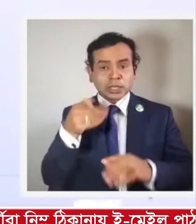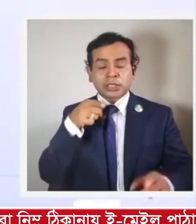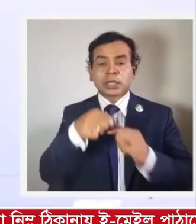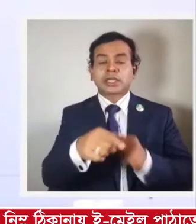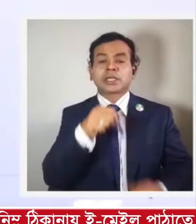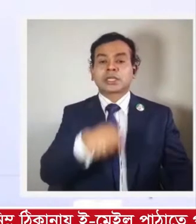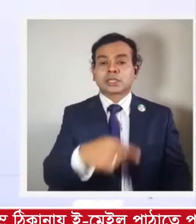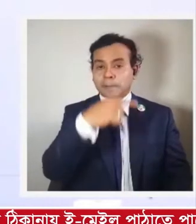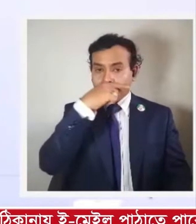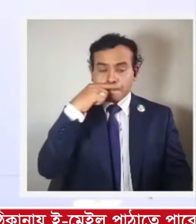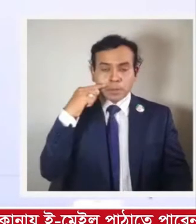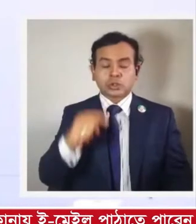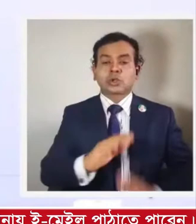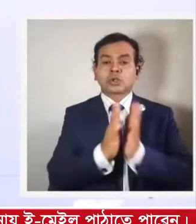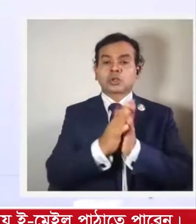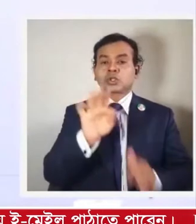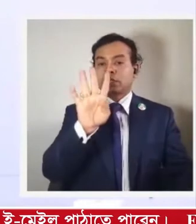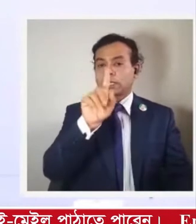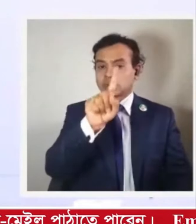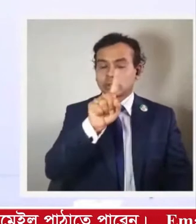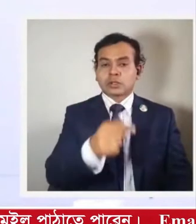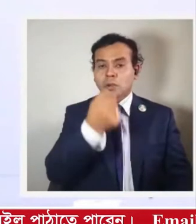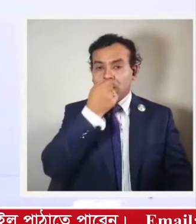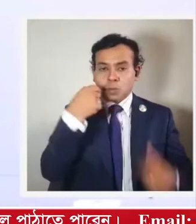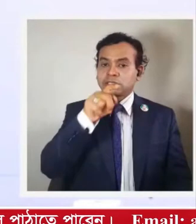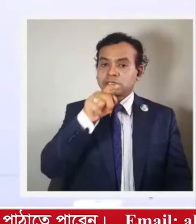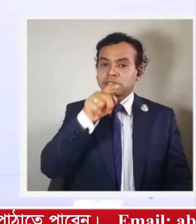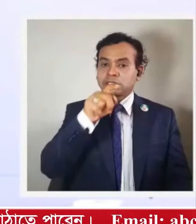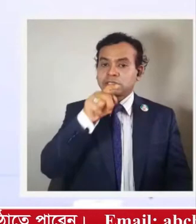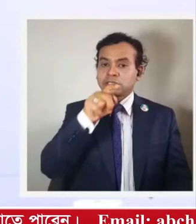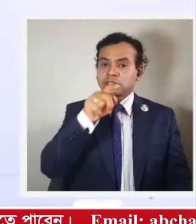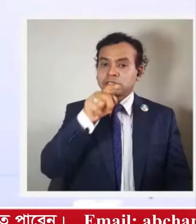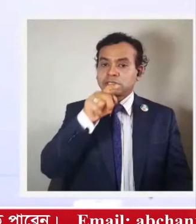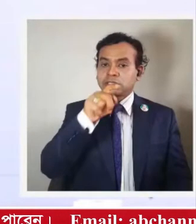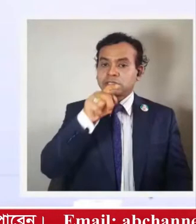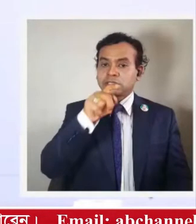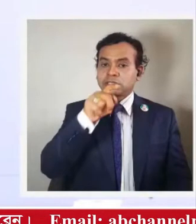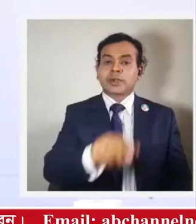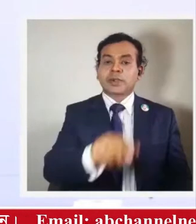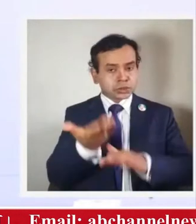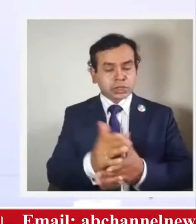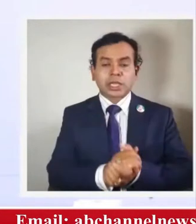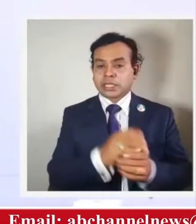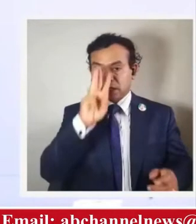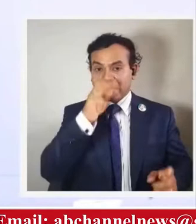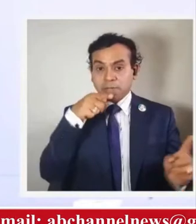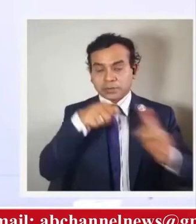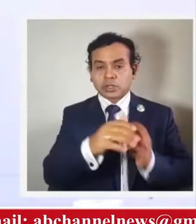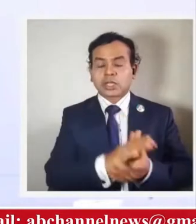2,16,110 জনের, আর গত 24 ঘন্টায় 50 জনের মৃত্যু হয়েছে। এখন পর্যন্ত মারা